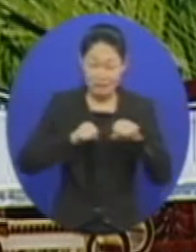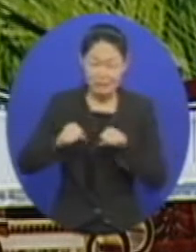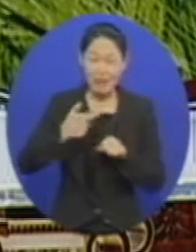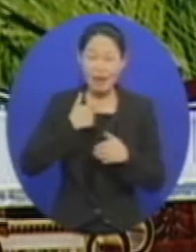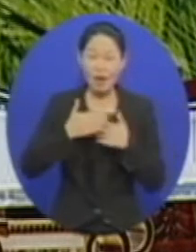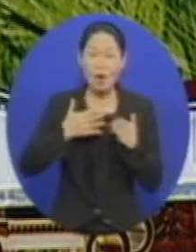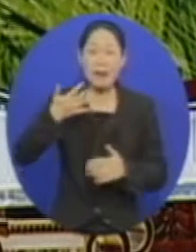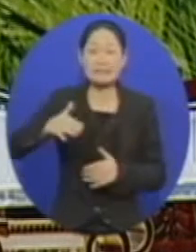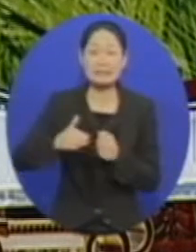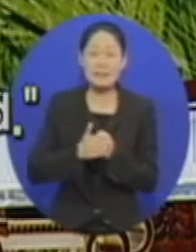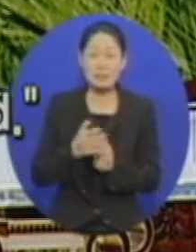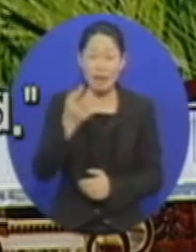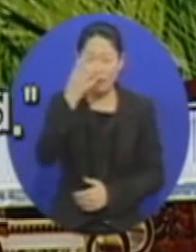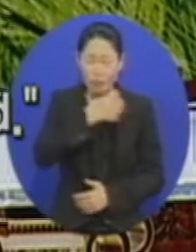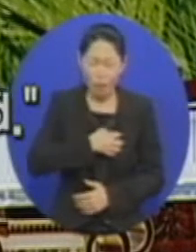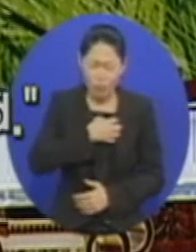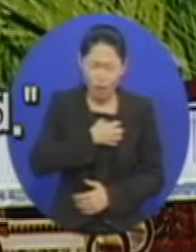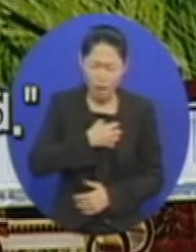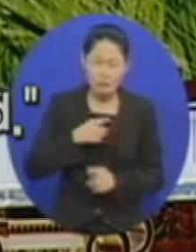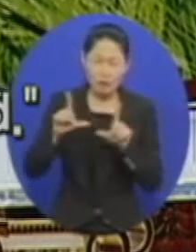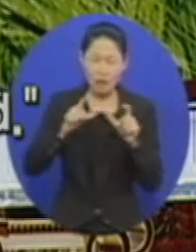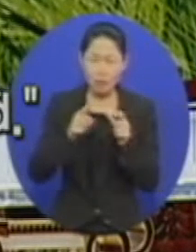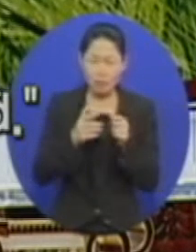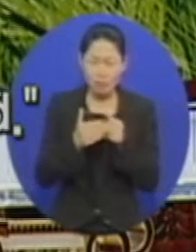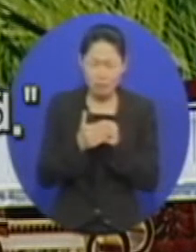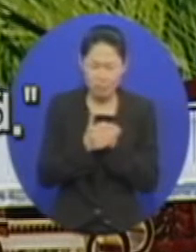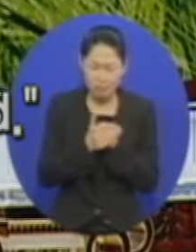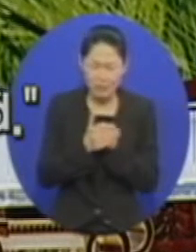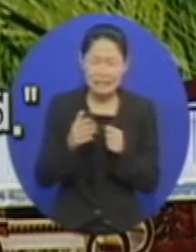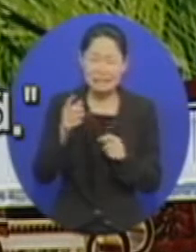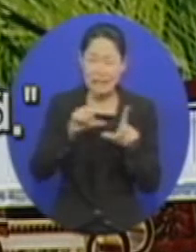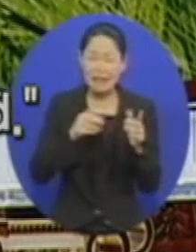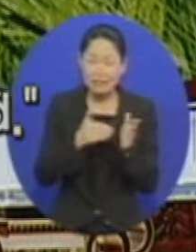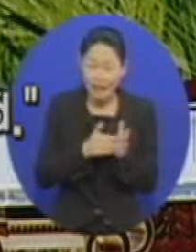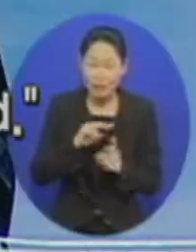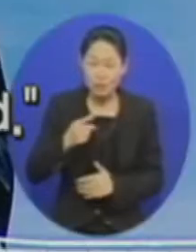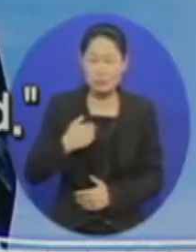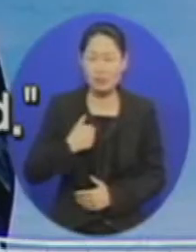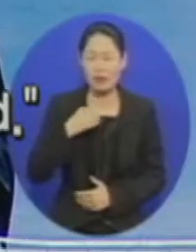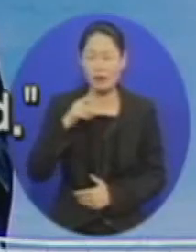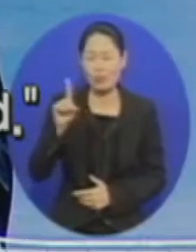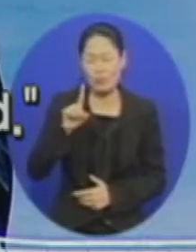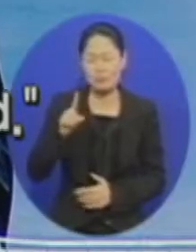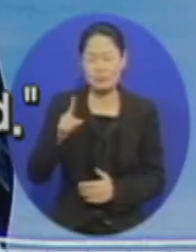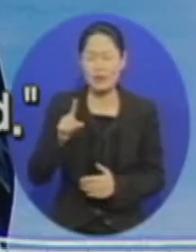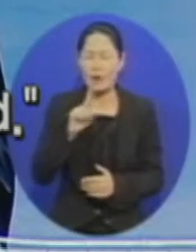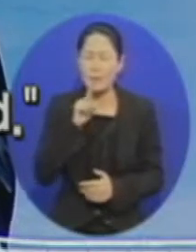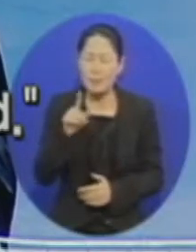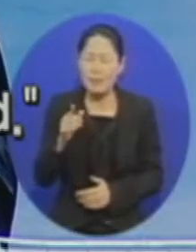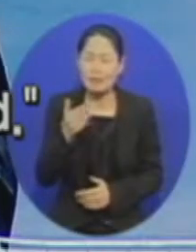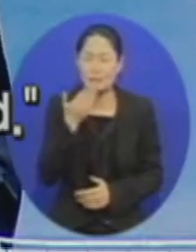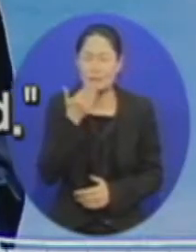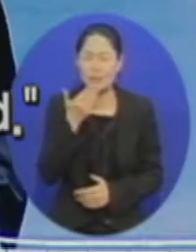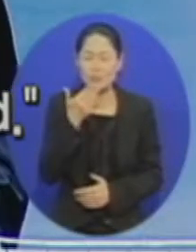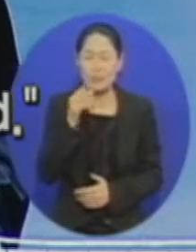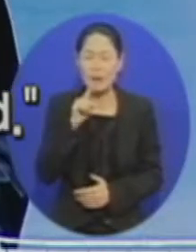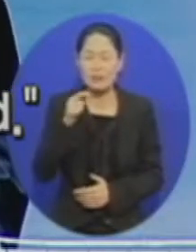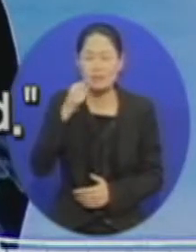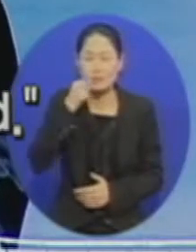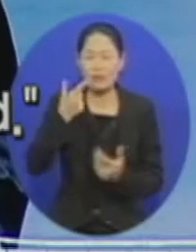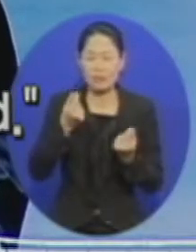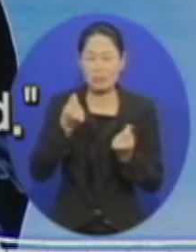염려하고 살았다고 그래서 어떻게 제가 할말이 없네요 그러나 염려를 주께 맡겨 버리라 이미